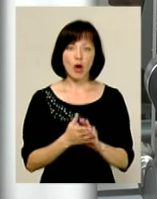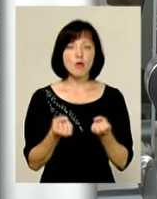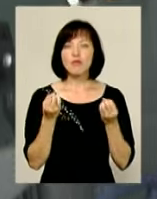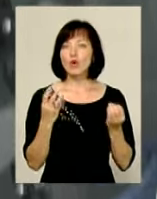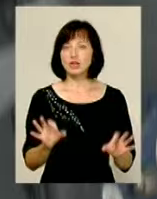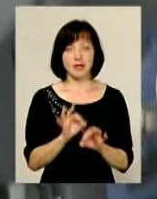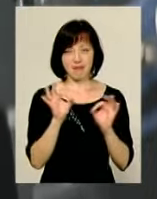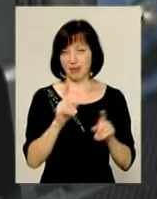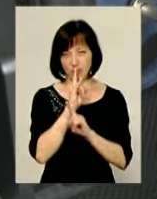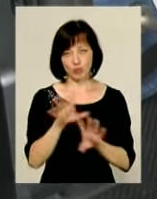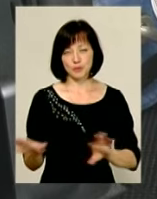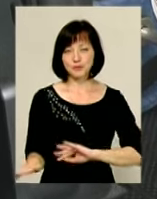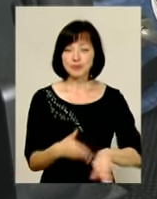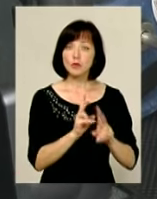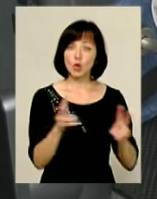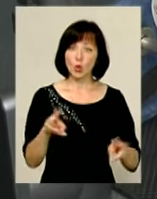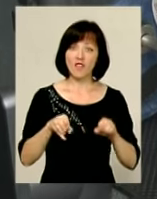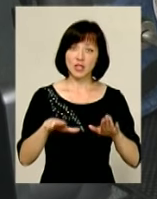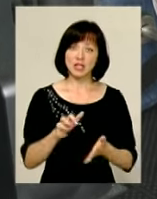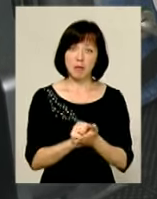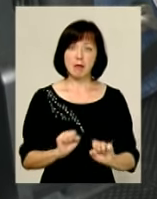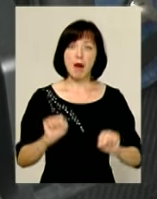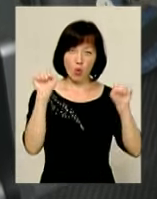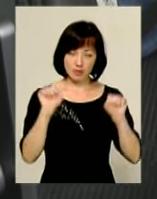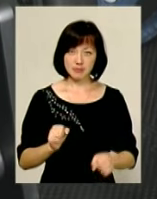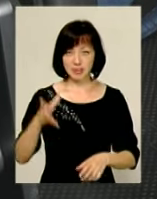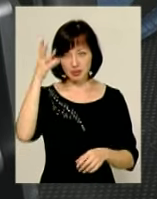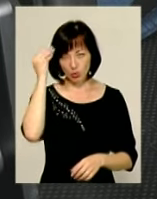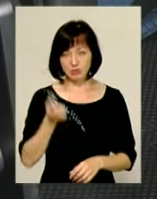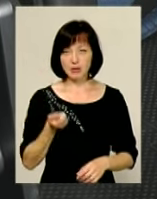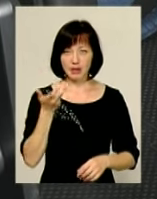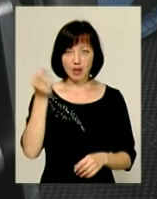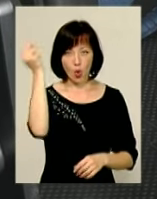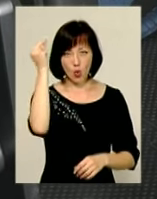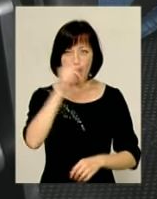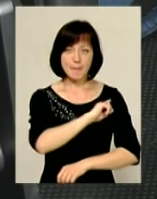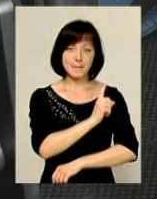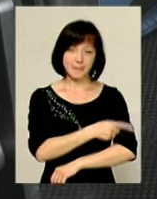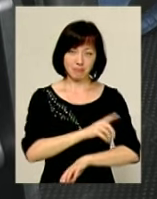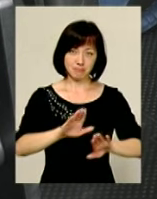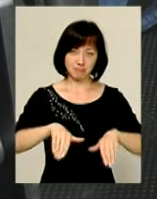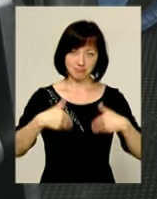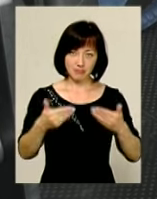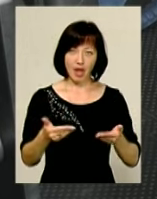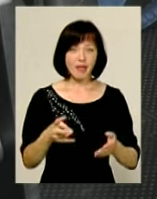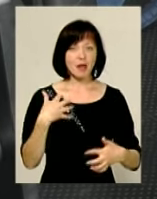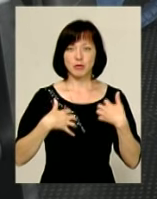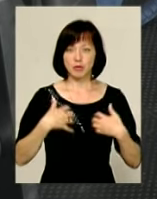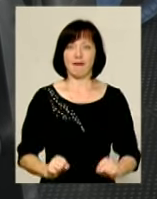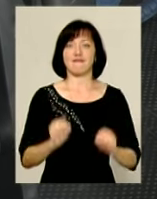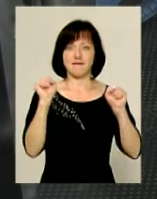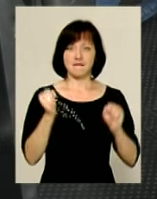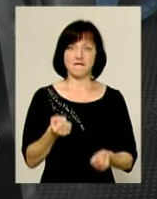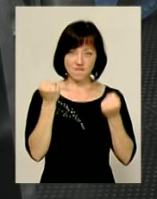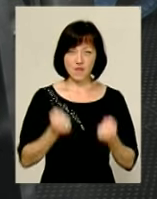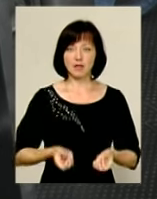наступят. Тож усім, хто вирішив займатися паурліфтингом, варто засвоїти кілька уроків. Хмельницький селач радить не поспішати хапатися за вагу.